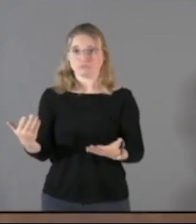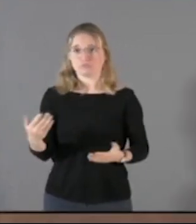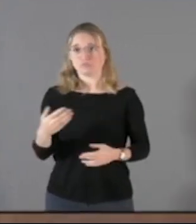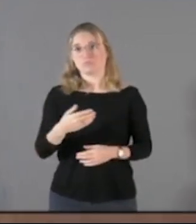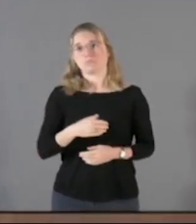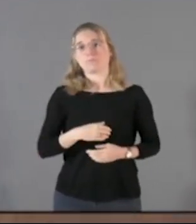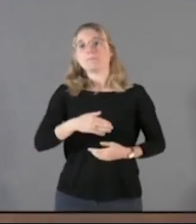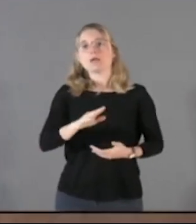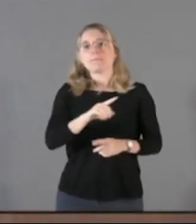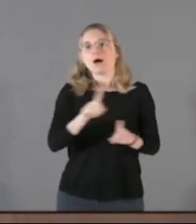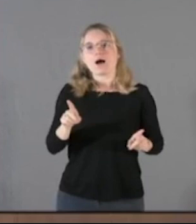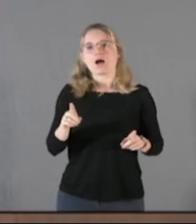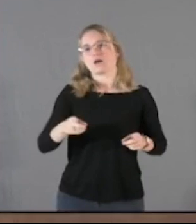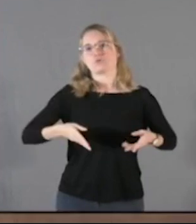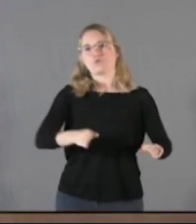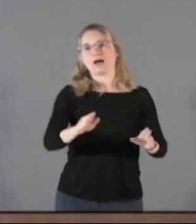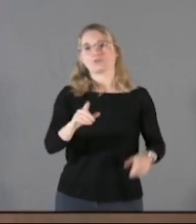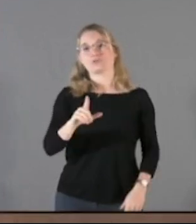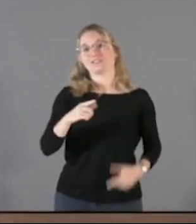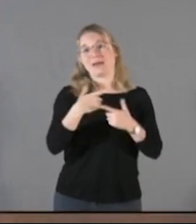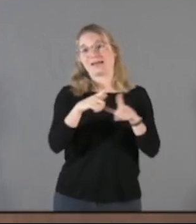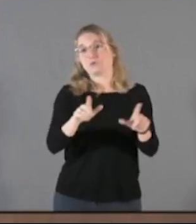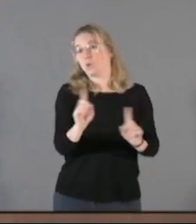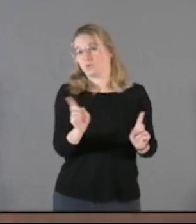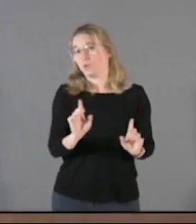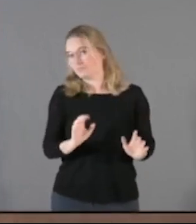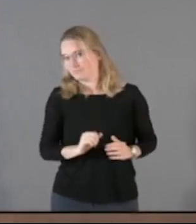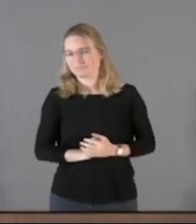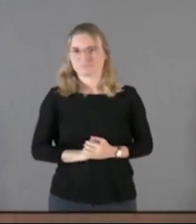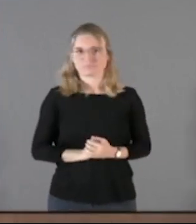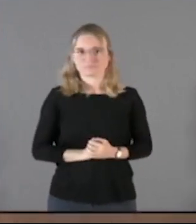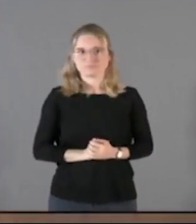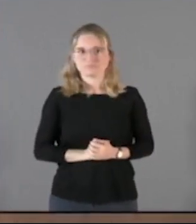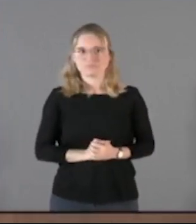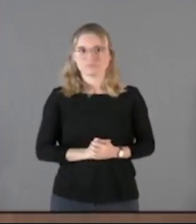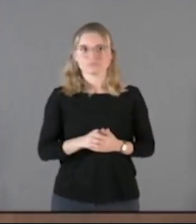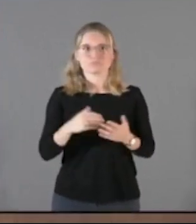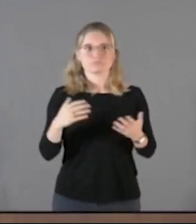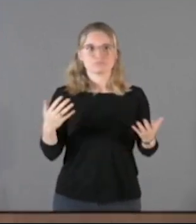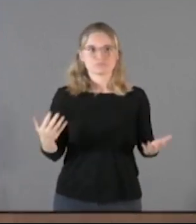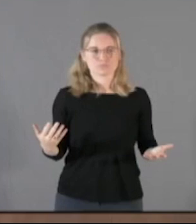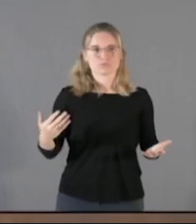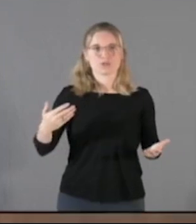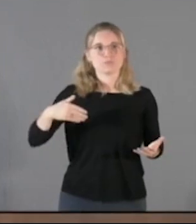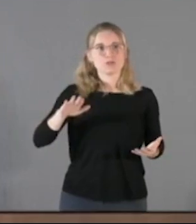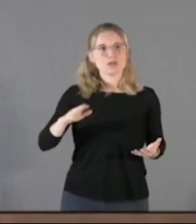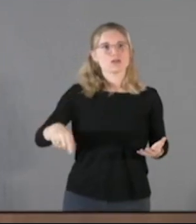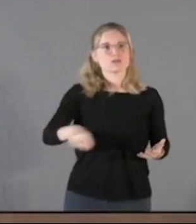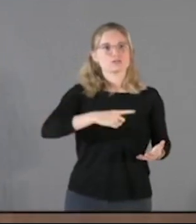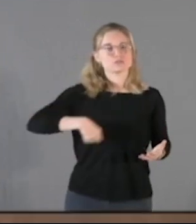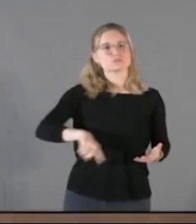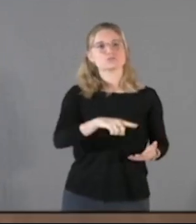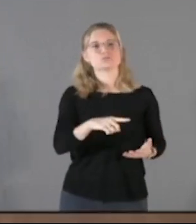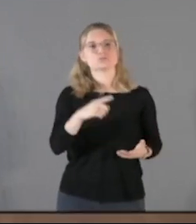de sécuriser les bâtiments. Et il a aussi fait l'éloge de la sécurisation des